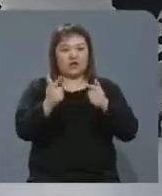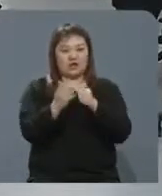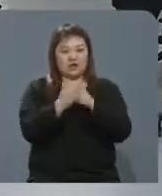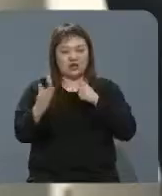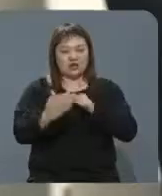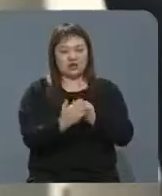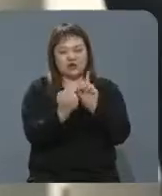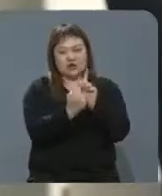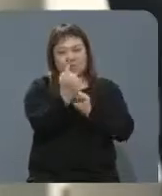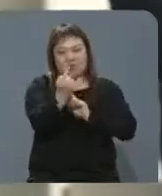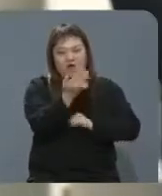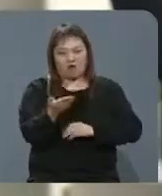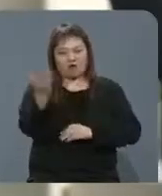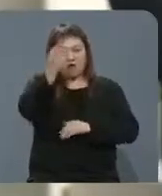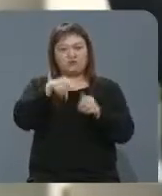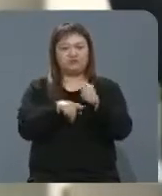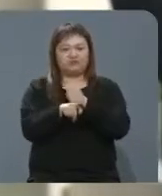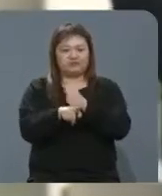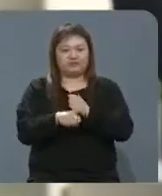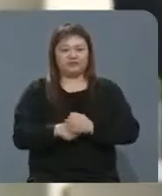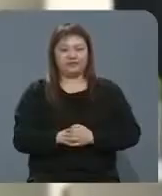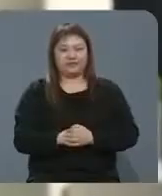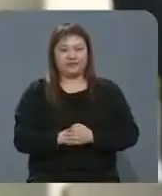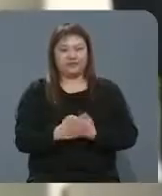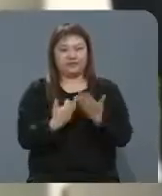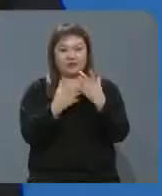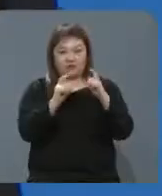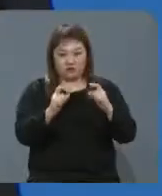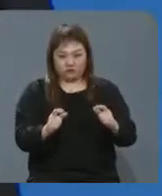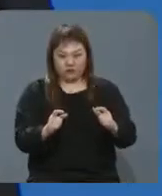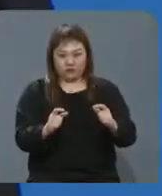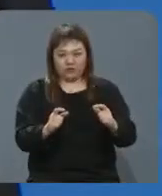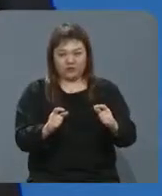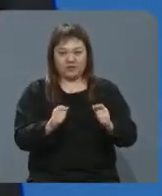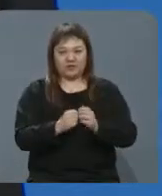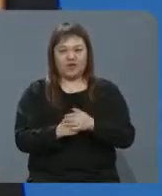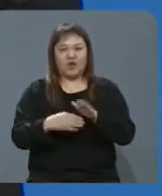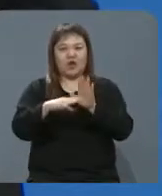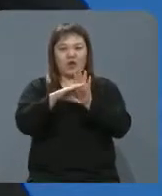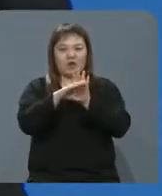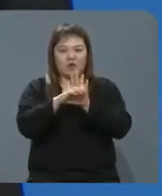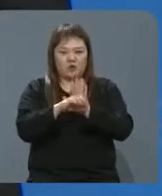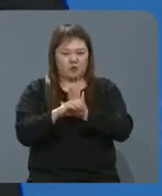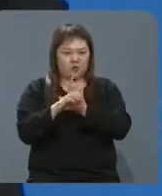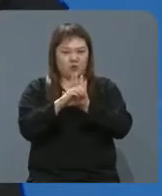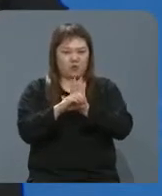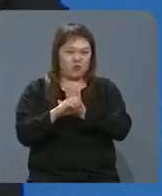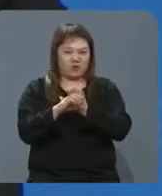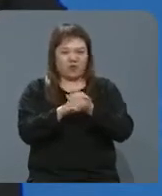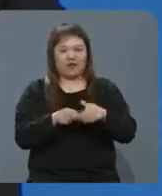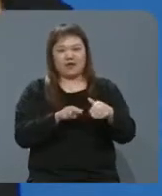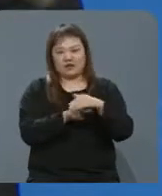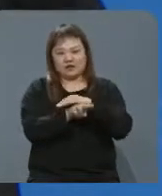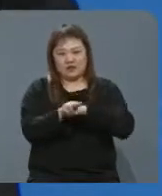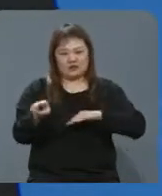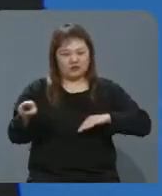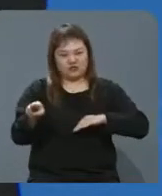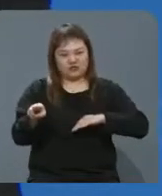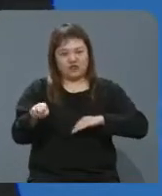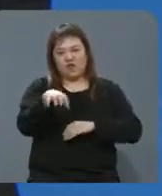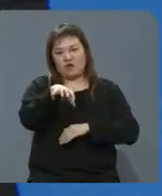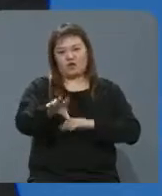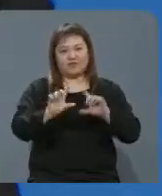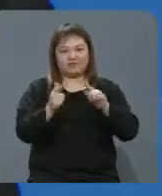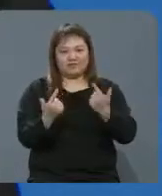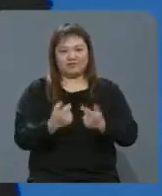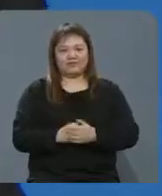단계를 격상시킨 이유이기도 합니다. 제주도는 코로나 탈출의 도피처가